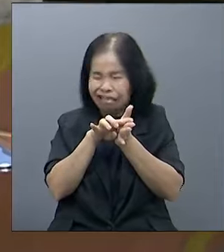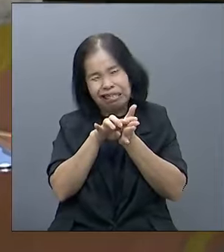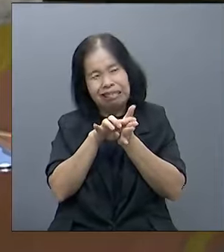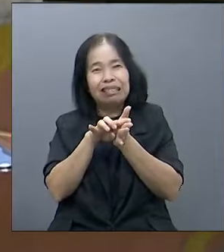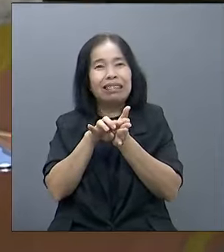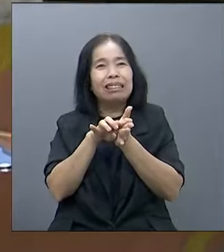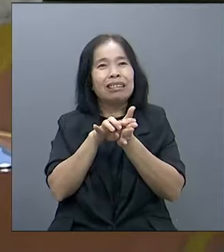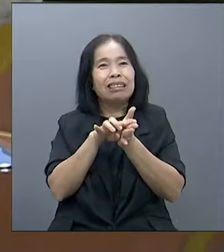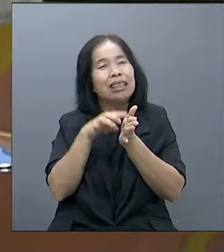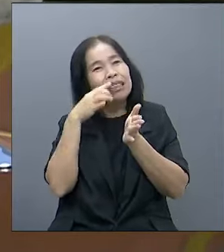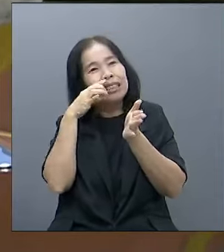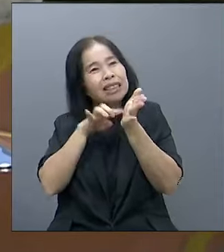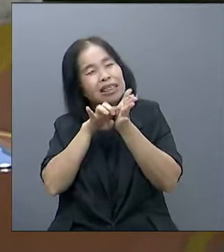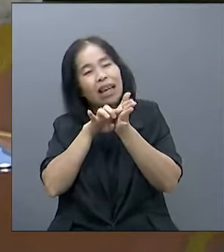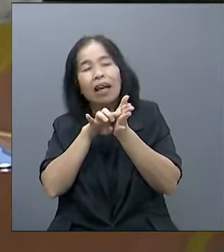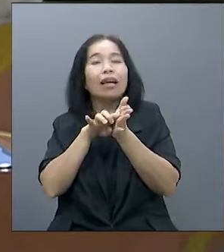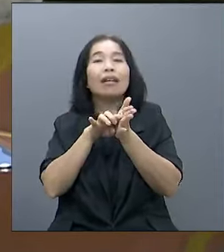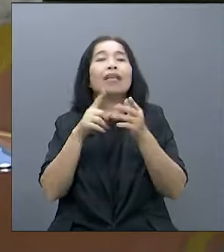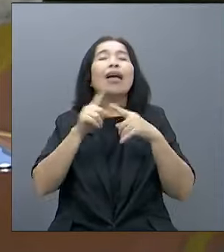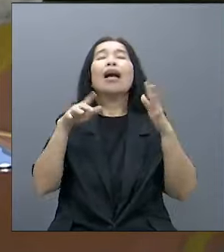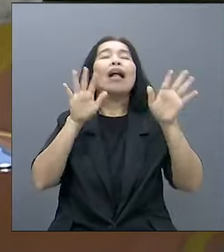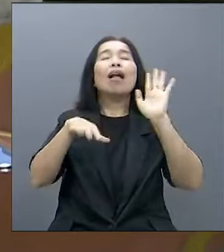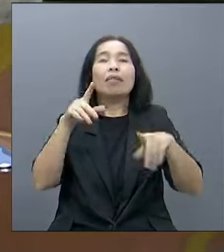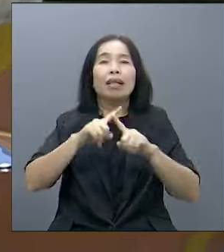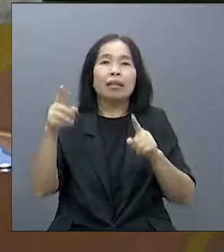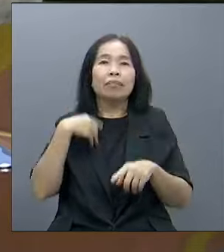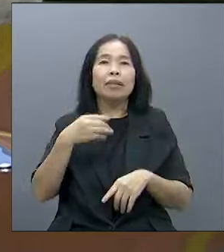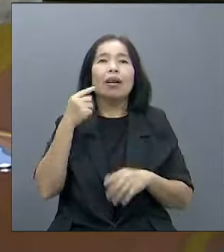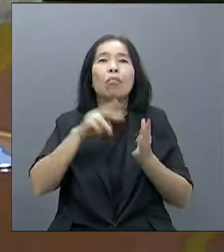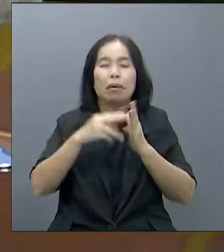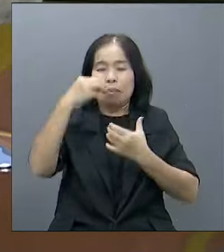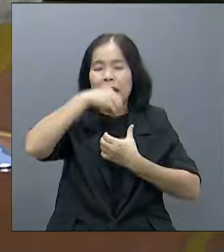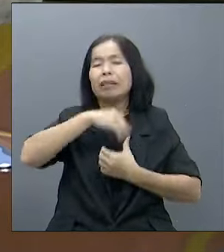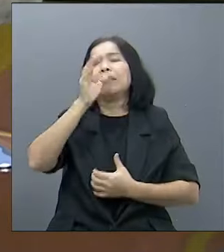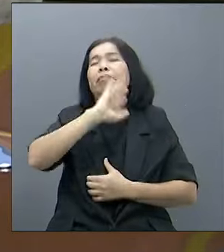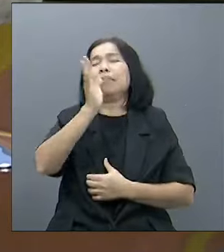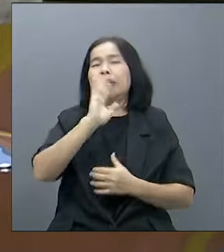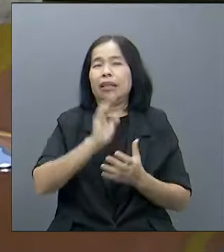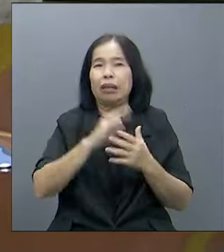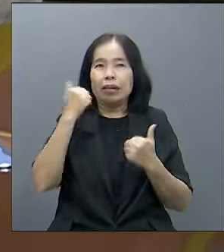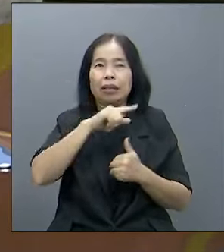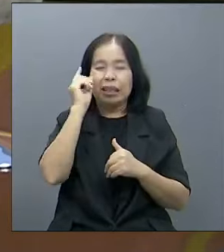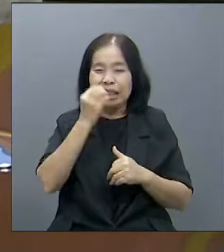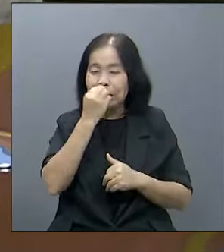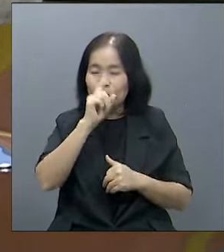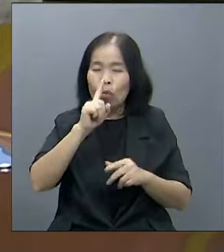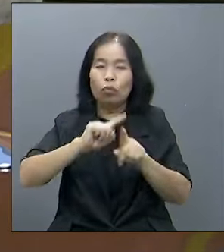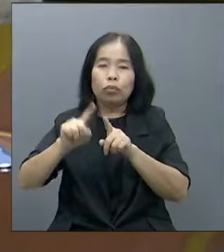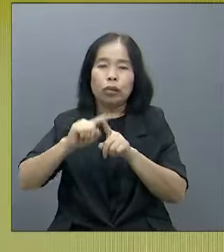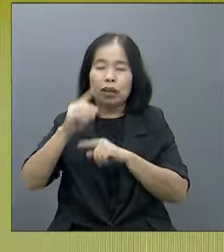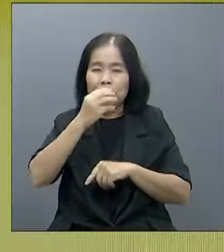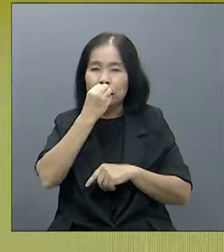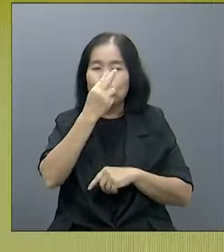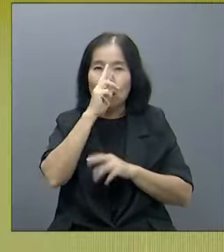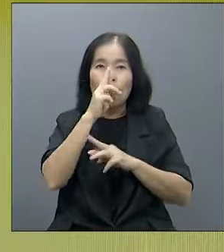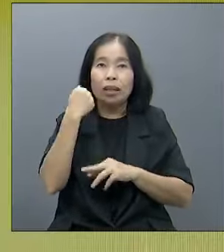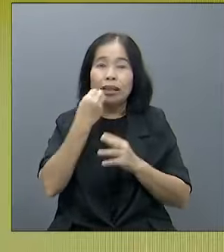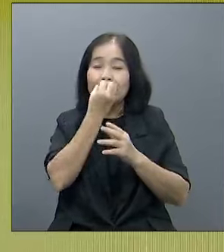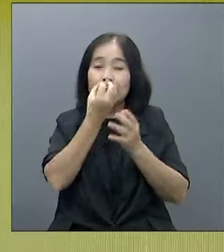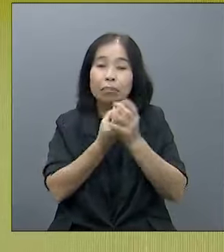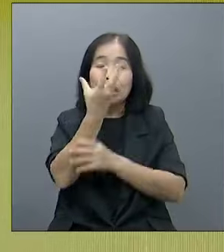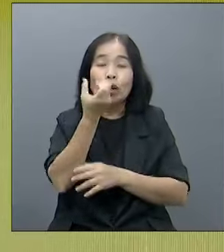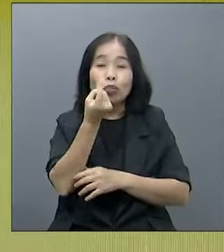หรือพยาธิไส้เดือน หรือพยาธิไส้เดือนแต่อะไรก็ตามที่มันไม่ควรอยู่ในอวัยวะมนุษย์นะคะคุณผู้ชมเดี๋ยวนี้กินก็ต้องระวังดีๆเขาบอกว่ายิ่งผักสดยิ่งต้องระวังบ